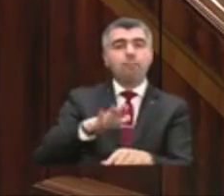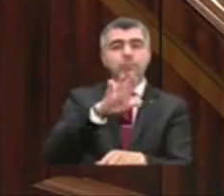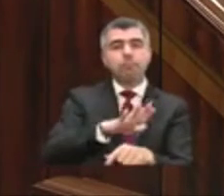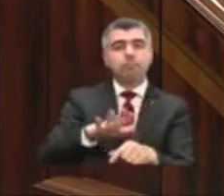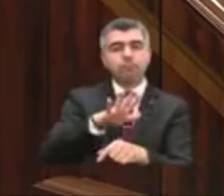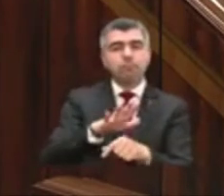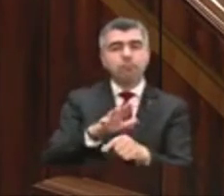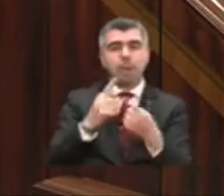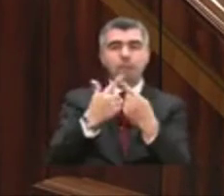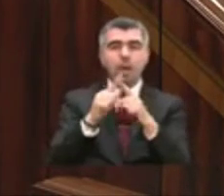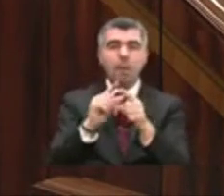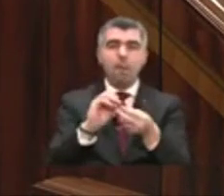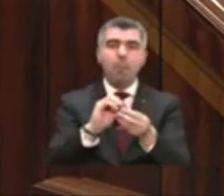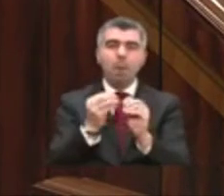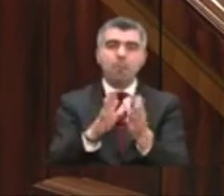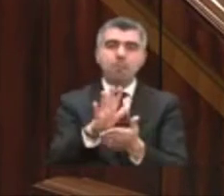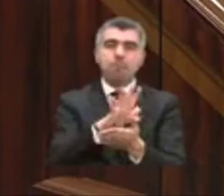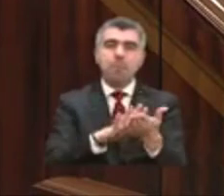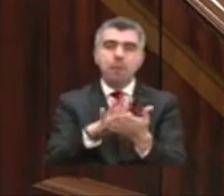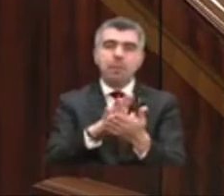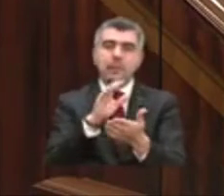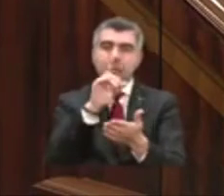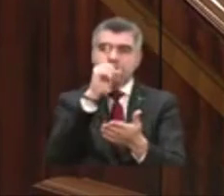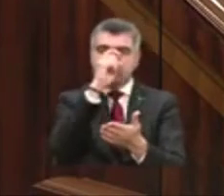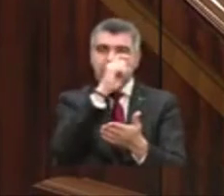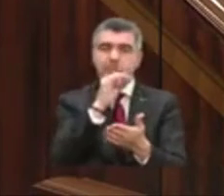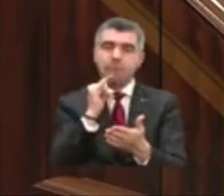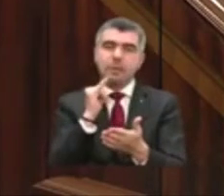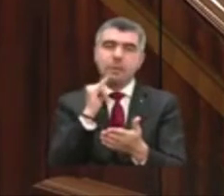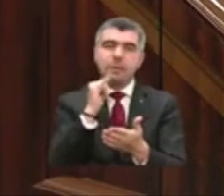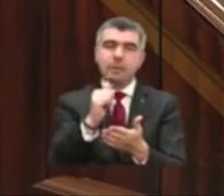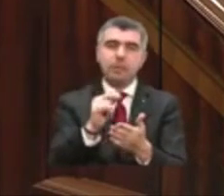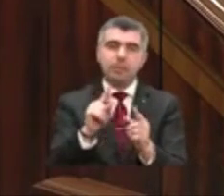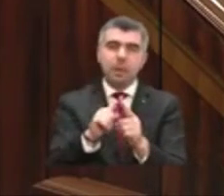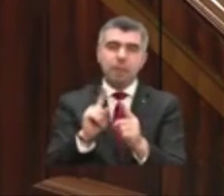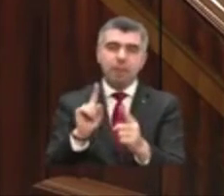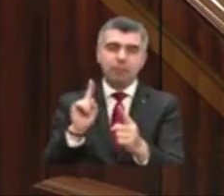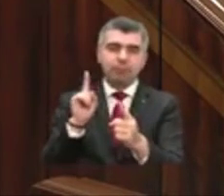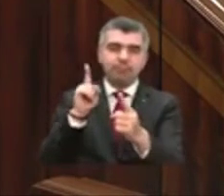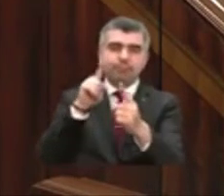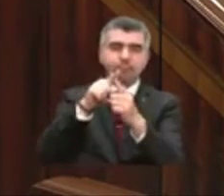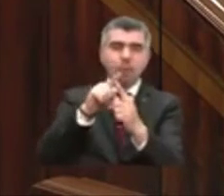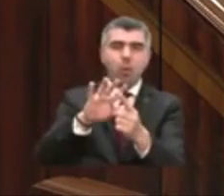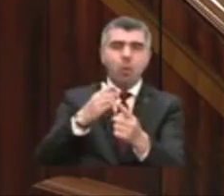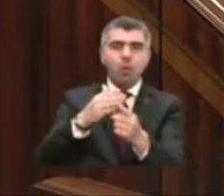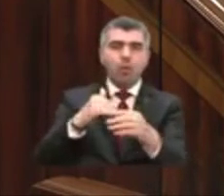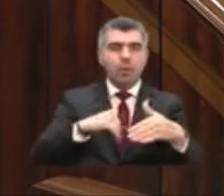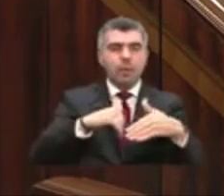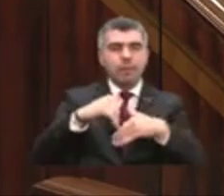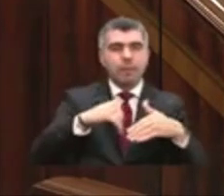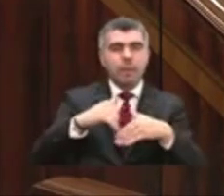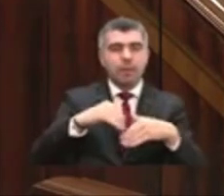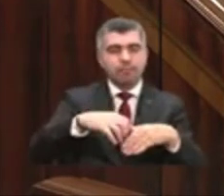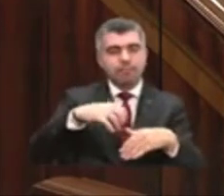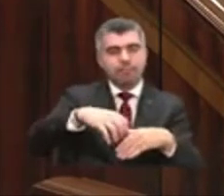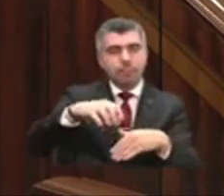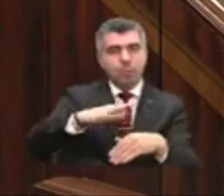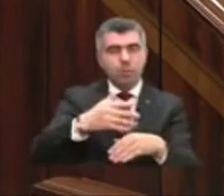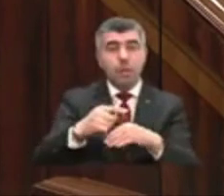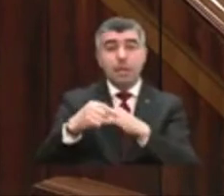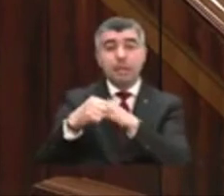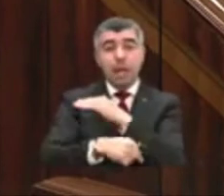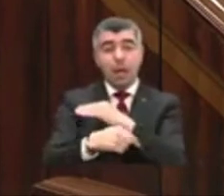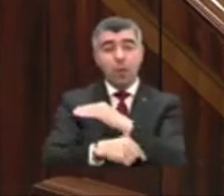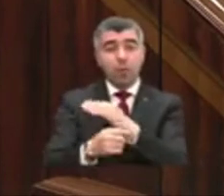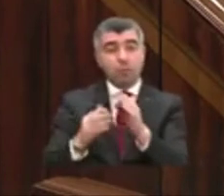عدة معضلات ومشاكل طرقية تمتد على طول جغرافية الجهة، وكلما توغلنا جنوبا إلا